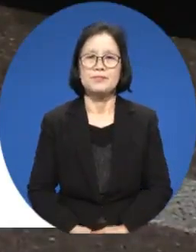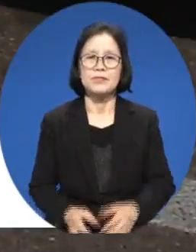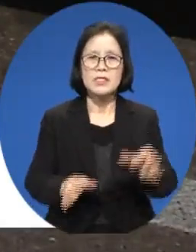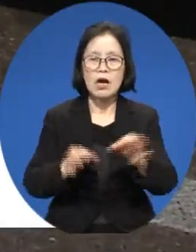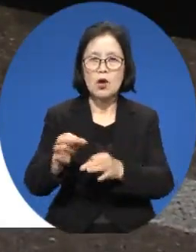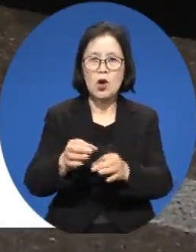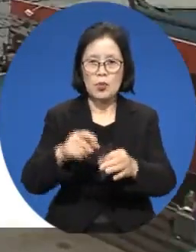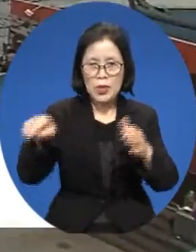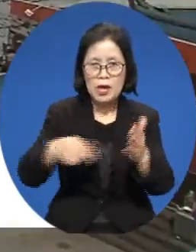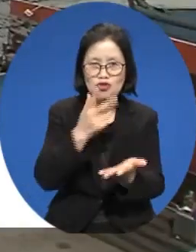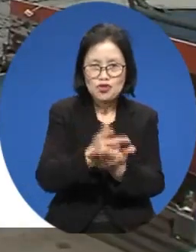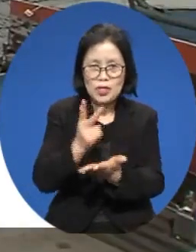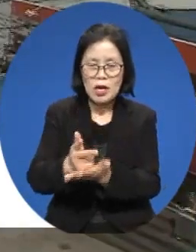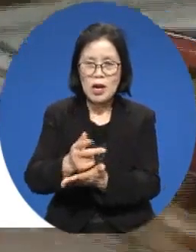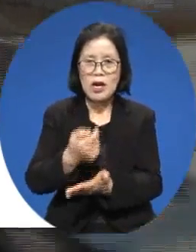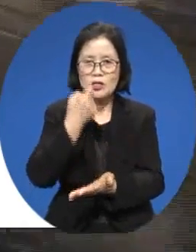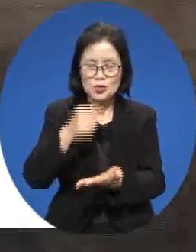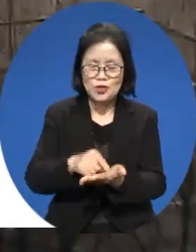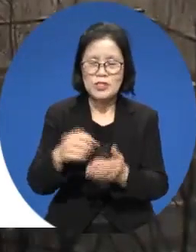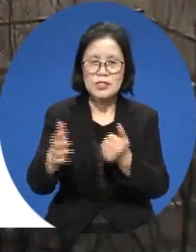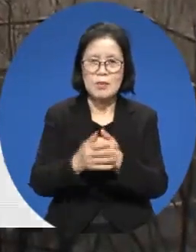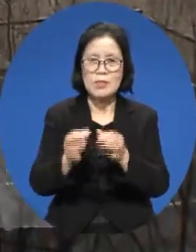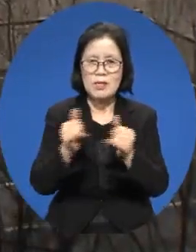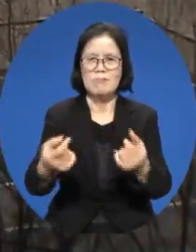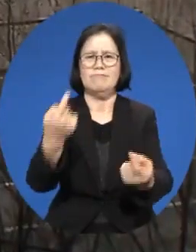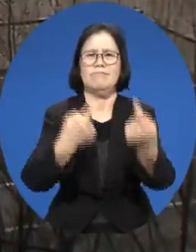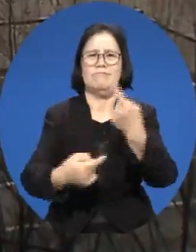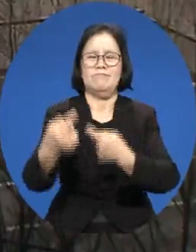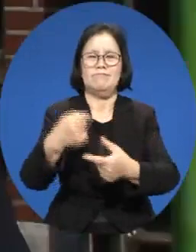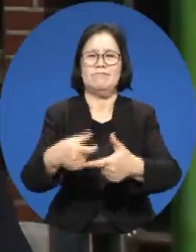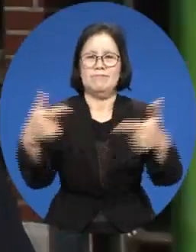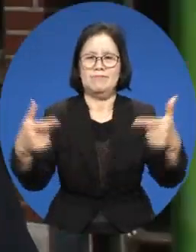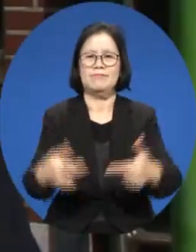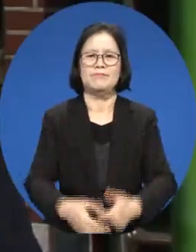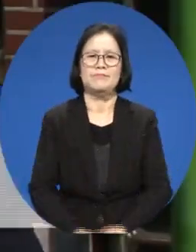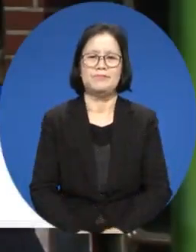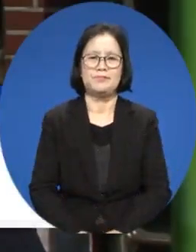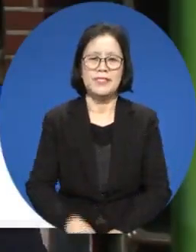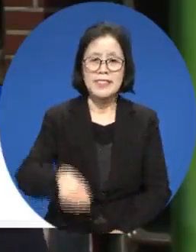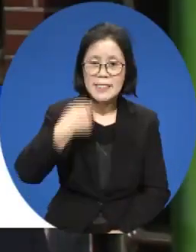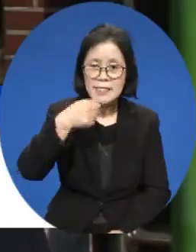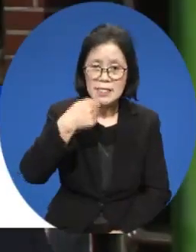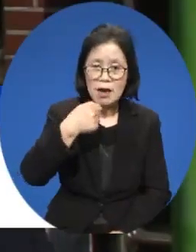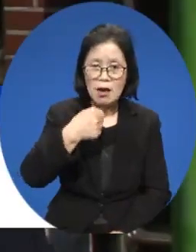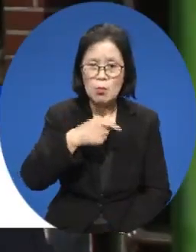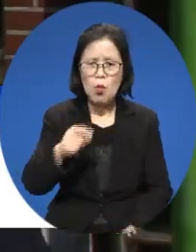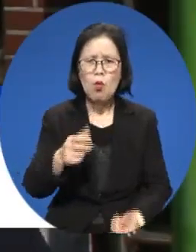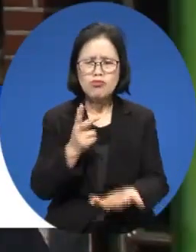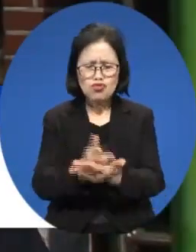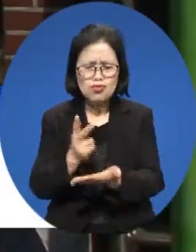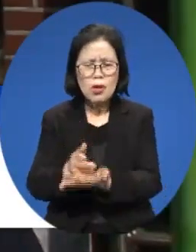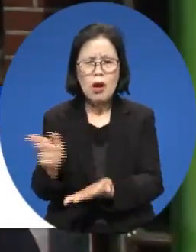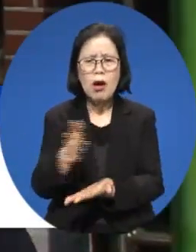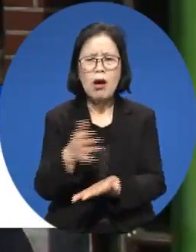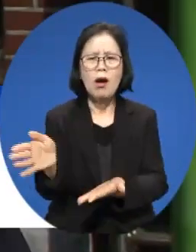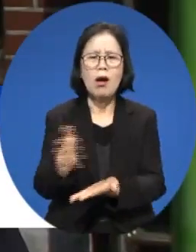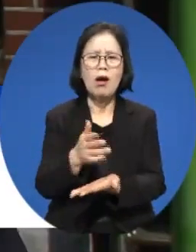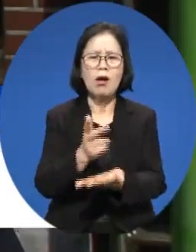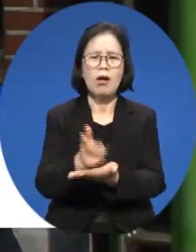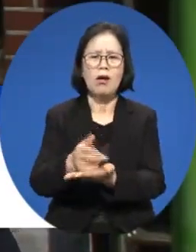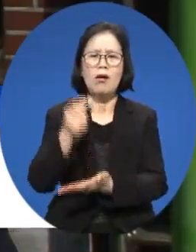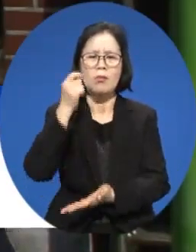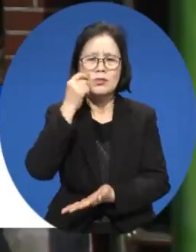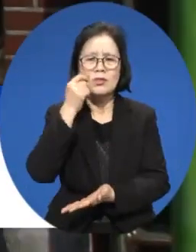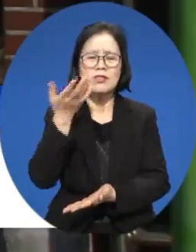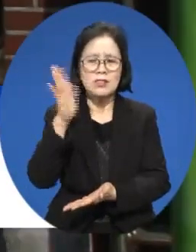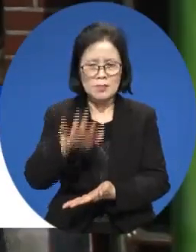주차가 쉬워지면서 시민들의 발길이 늘어난 겁니다 14 라든가 이렇게 하시면 주차 할때가 없어서 못하는데 이제